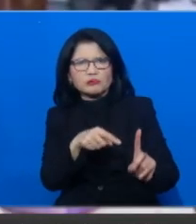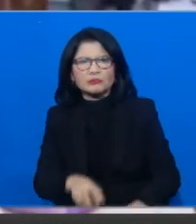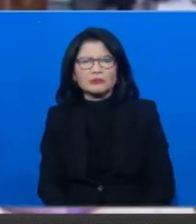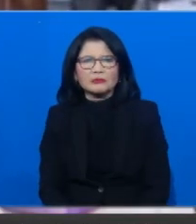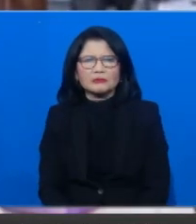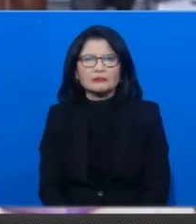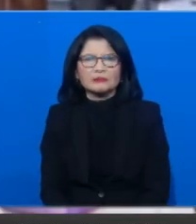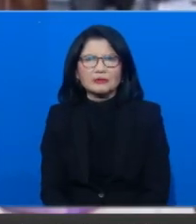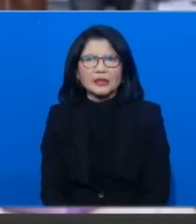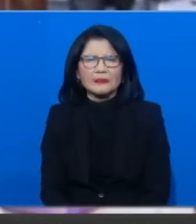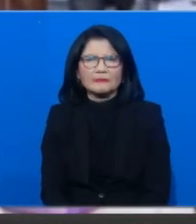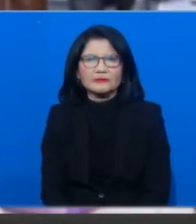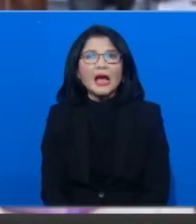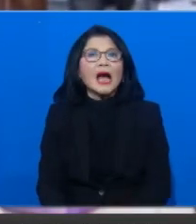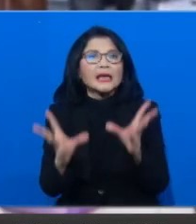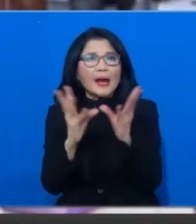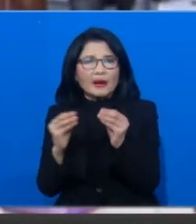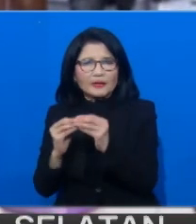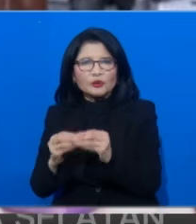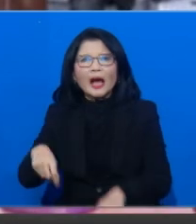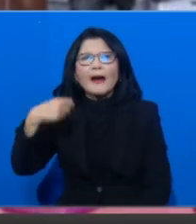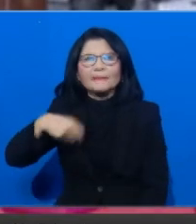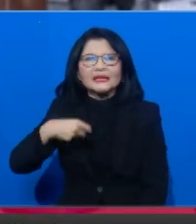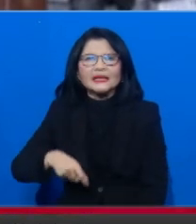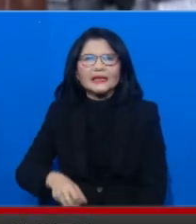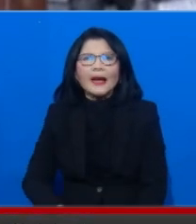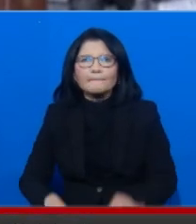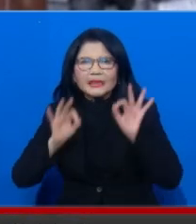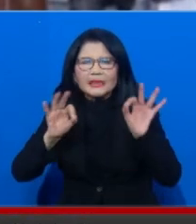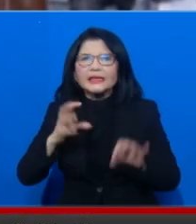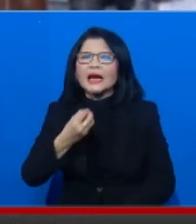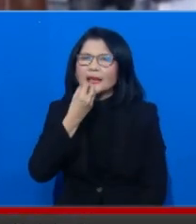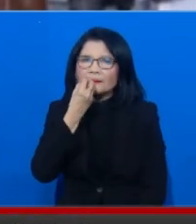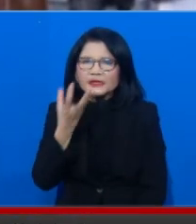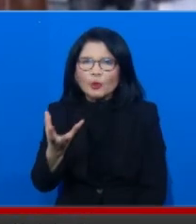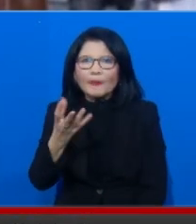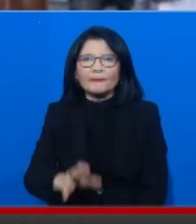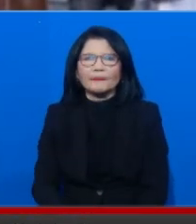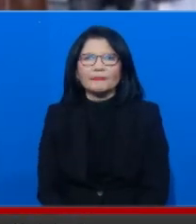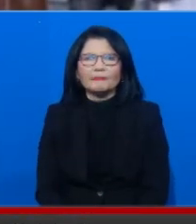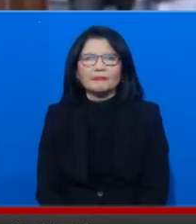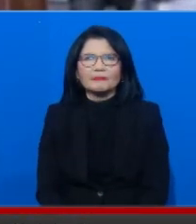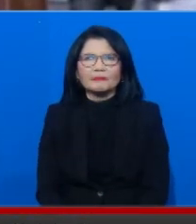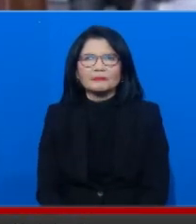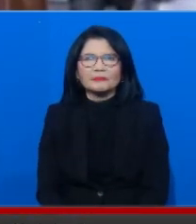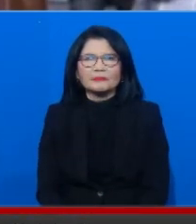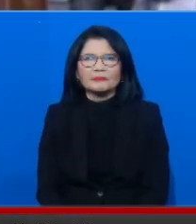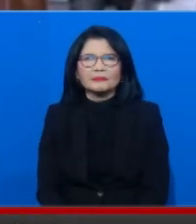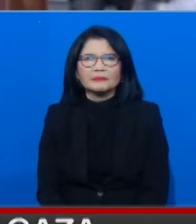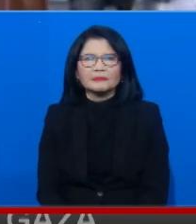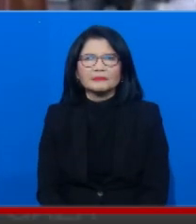rakyat. Dalam rapat tersebut, Nadiem sempat menanggapi kritikan yang diungkapkan oleh sejumlah anggota Komisi 10 DPR. Seperti